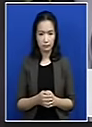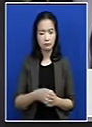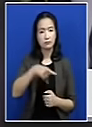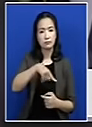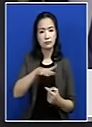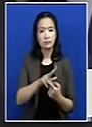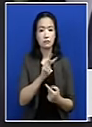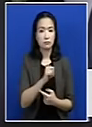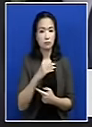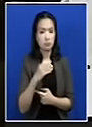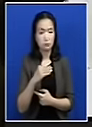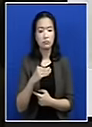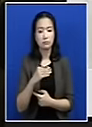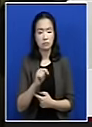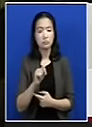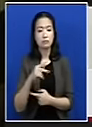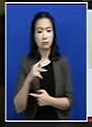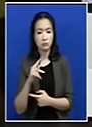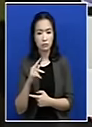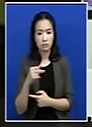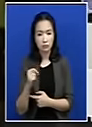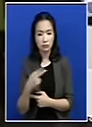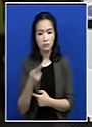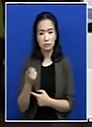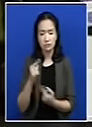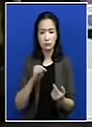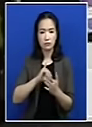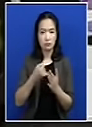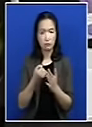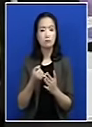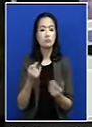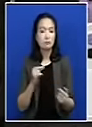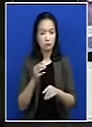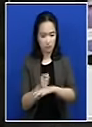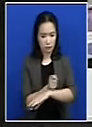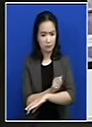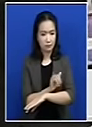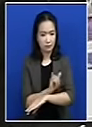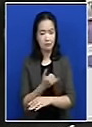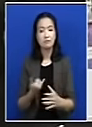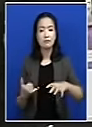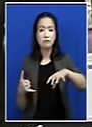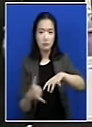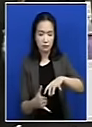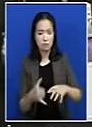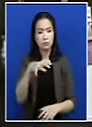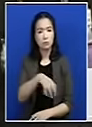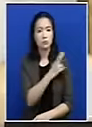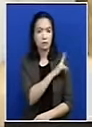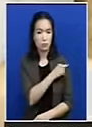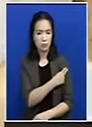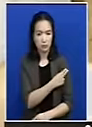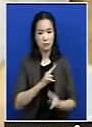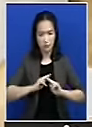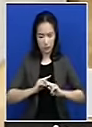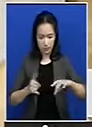มศักดิ์พลพันขางรองผู้กำกับการสภ.พระอินทราชาจังหวัดพระนครศรีอยุธยาเดินทางไปถึงโรงพยาบาลสมิติเวชด้วยตน